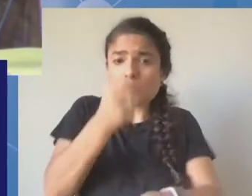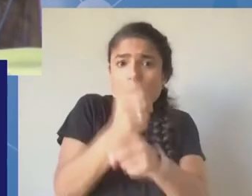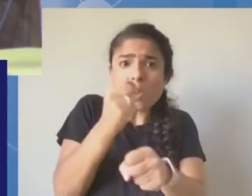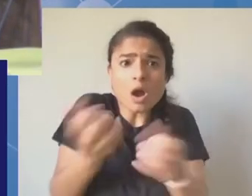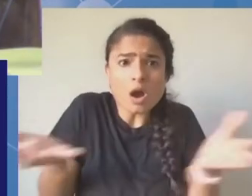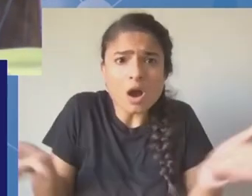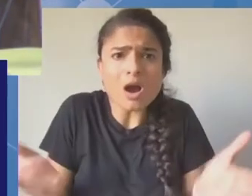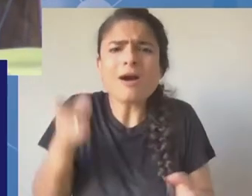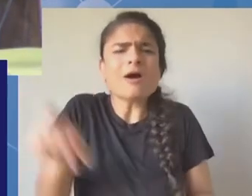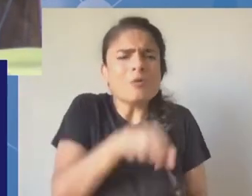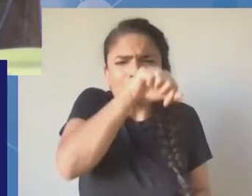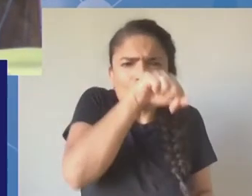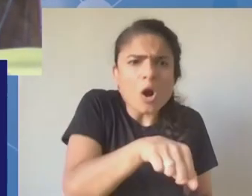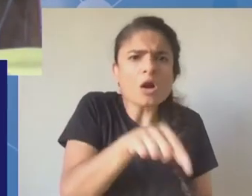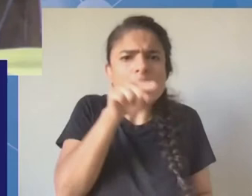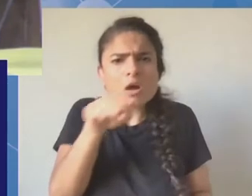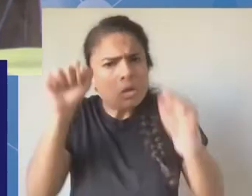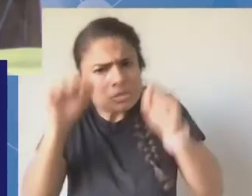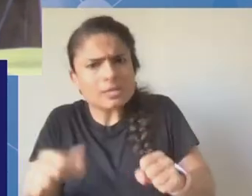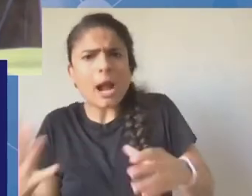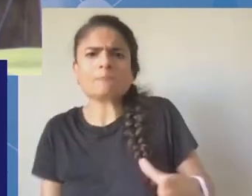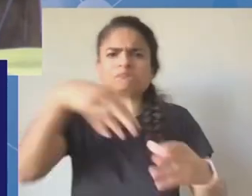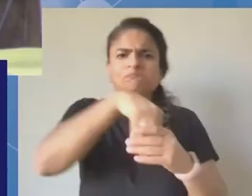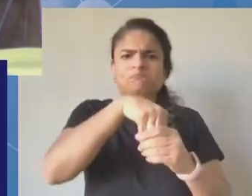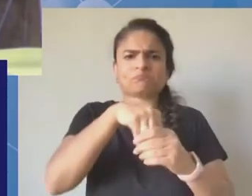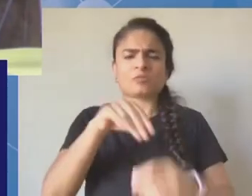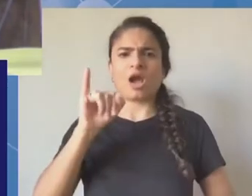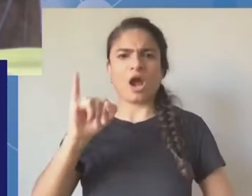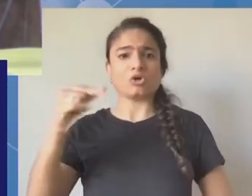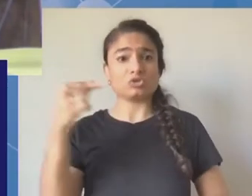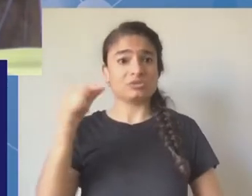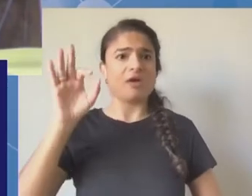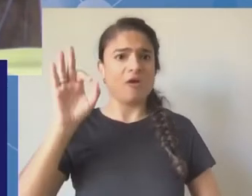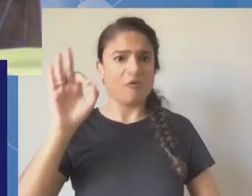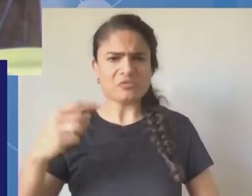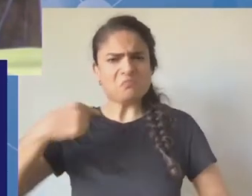的代表可以更加积极的参与这些工作，